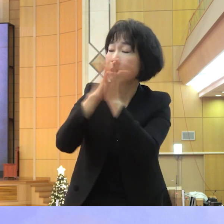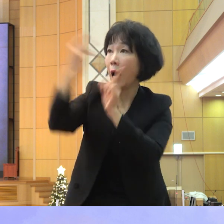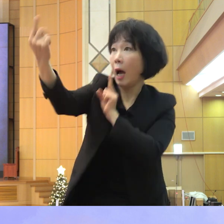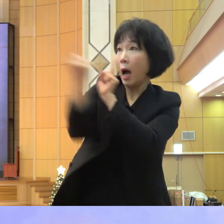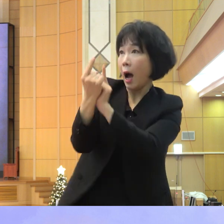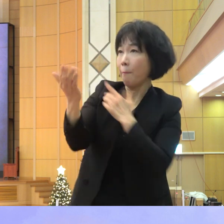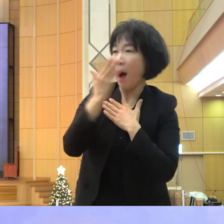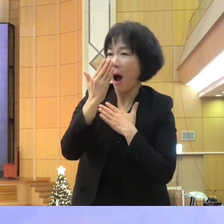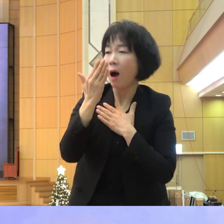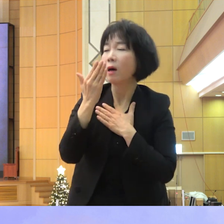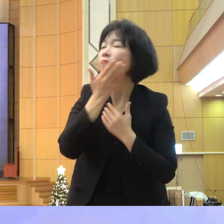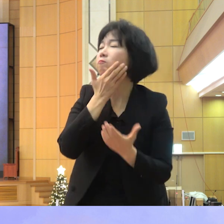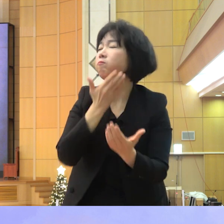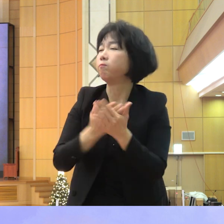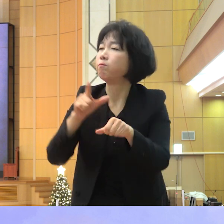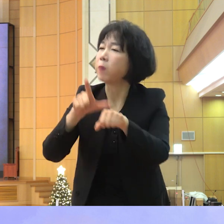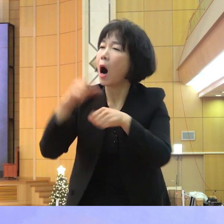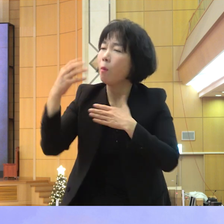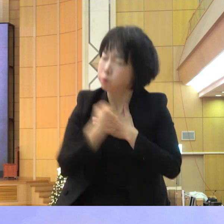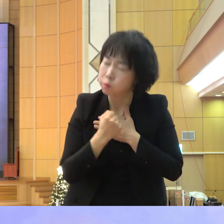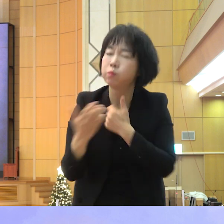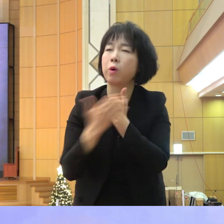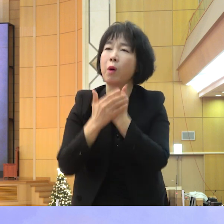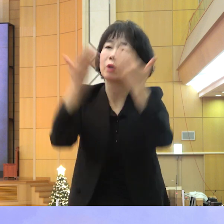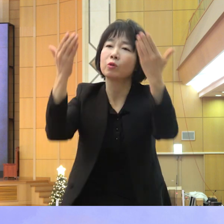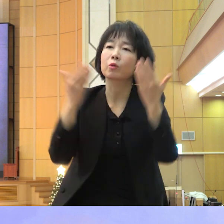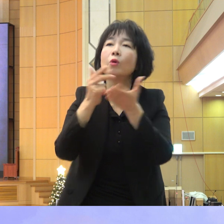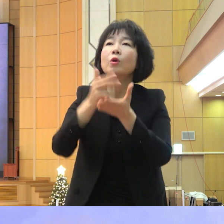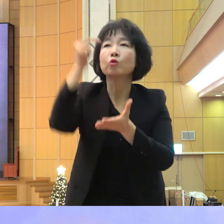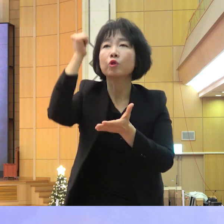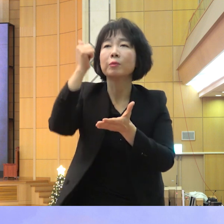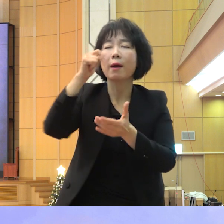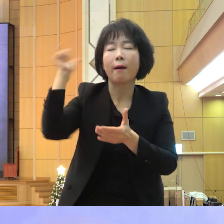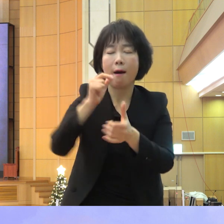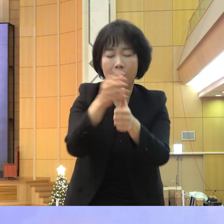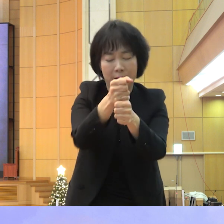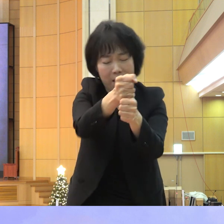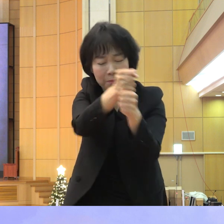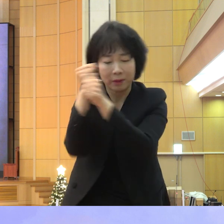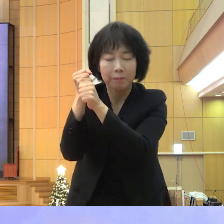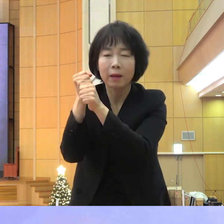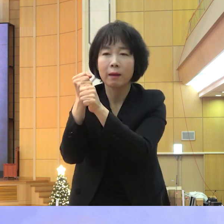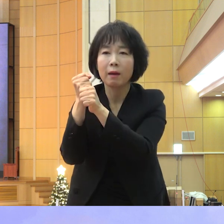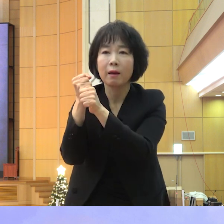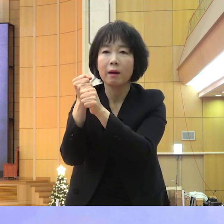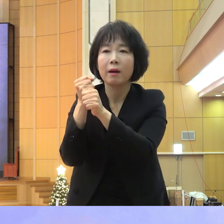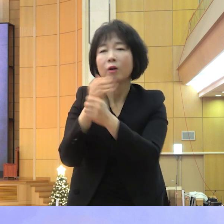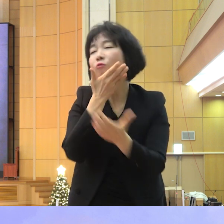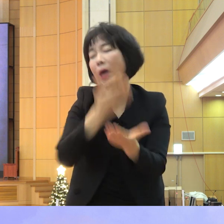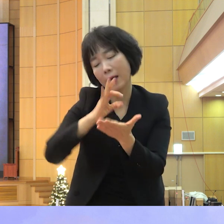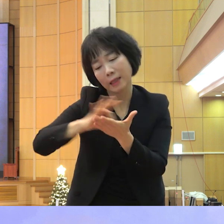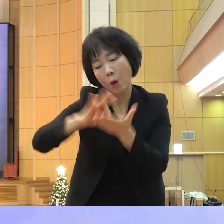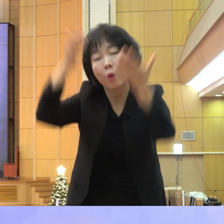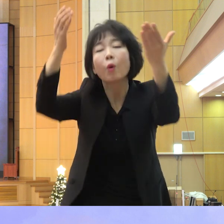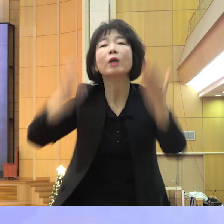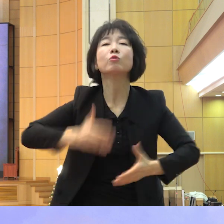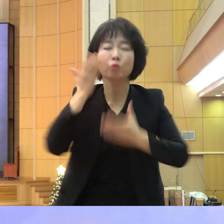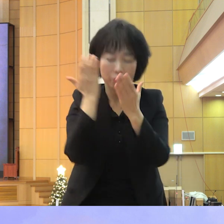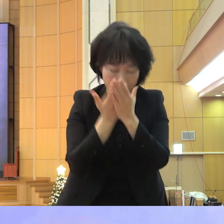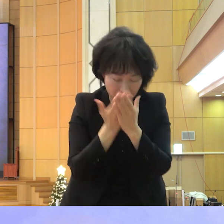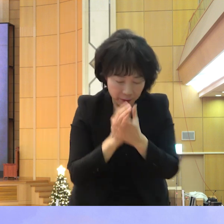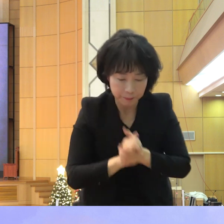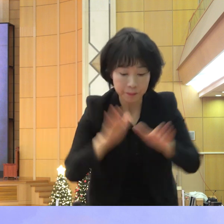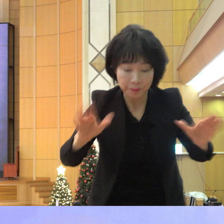수 있는 아버지 귀한 시간 되게 하시고 주님의 장중에 붙들림 받아 사용되게 하여